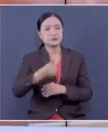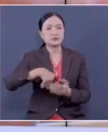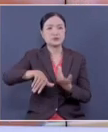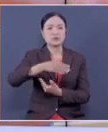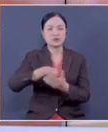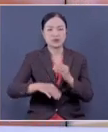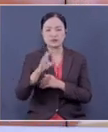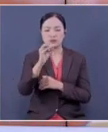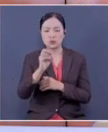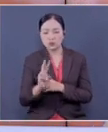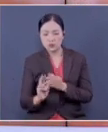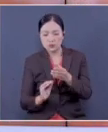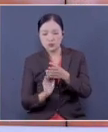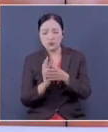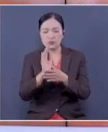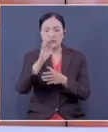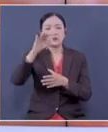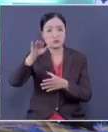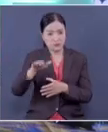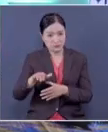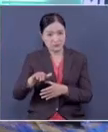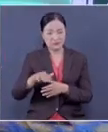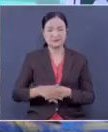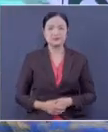การปล่อยก๊าซเรือนกระจกในประเทศด้วยค่ะ